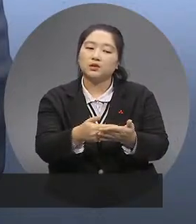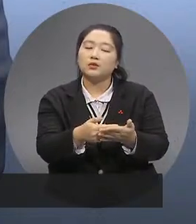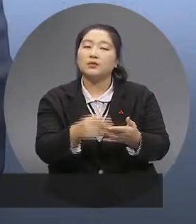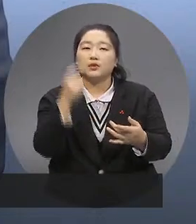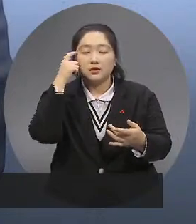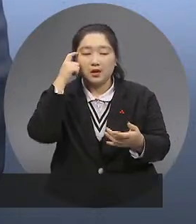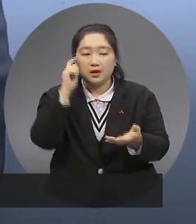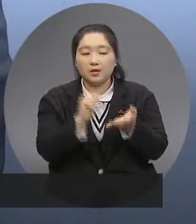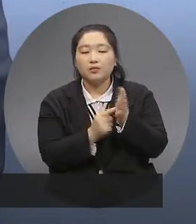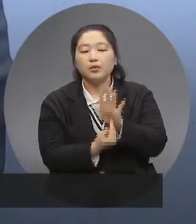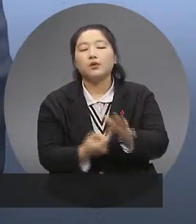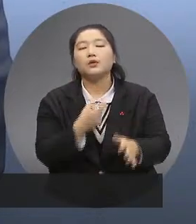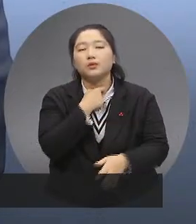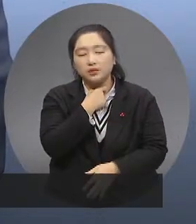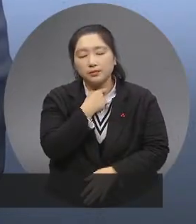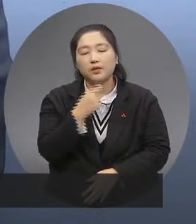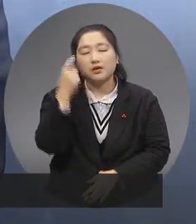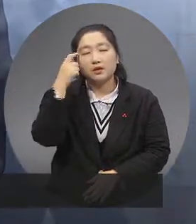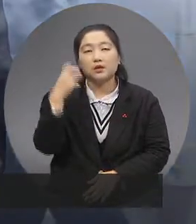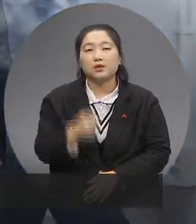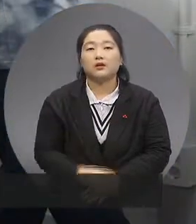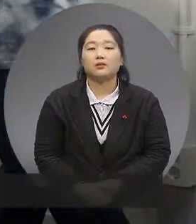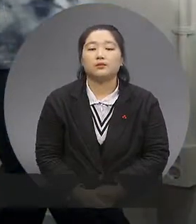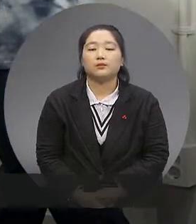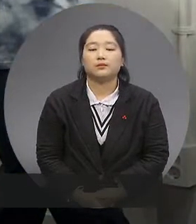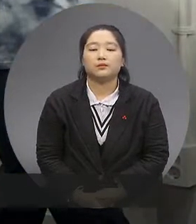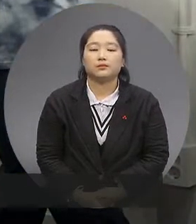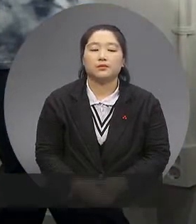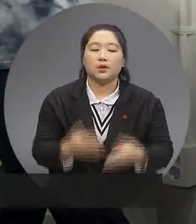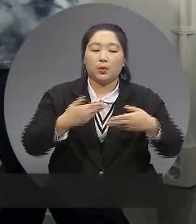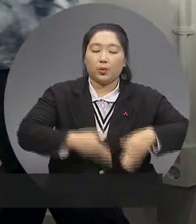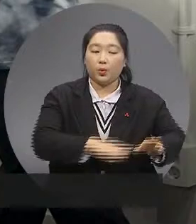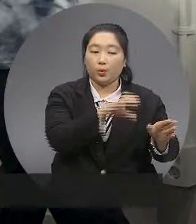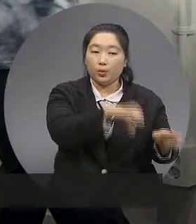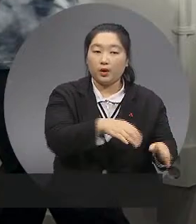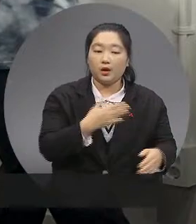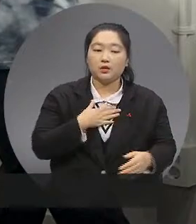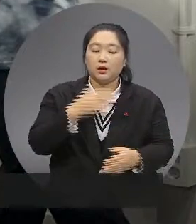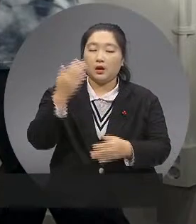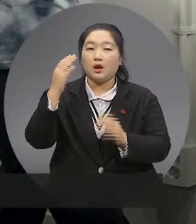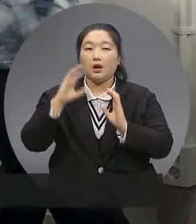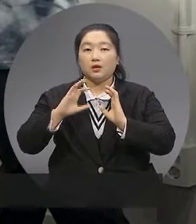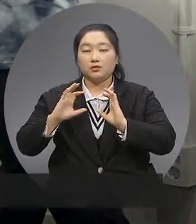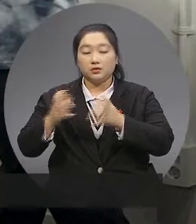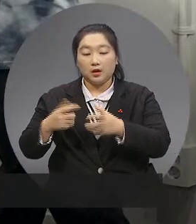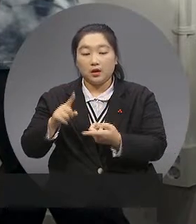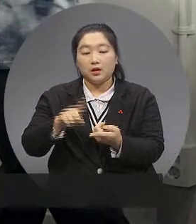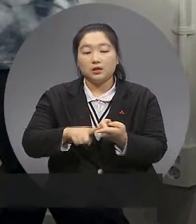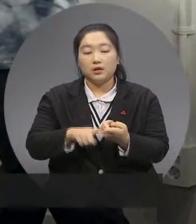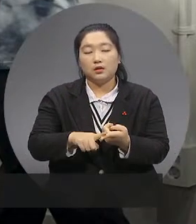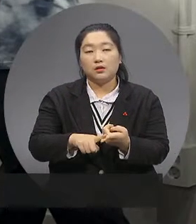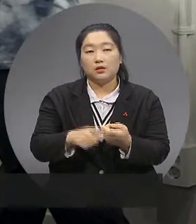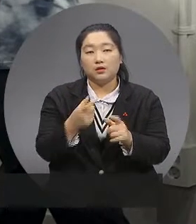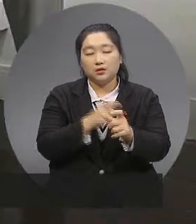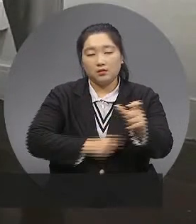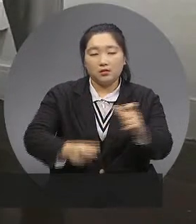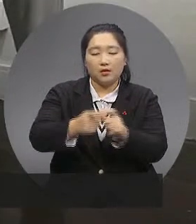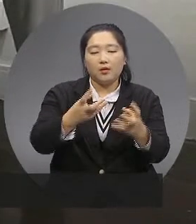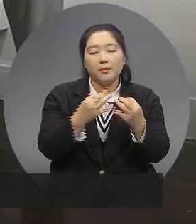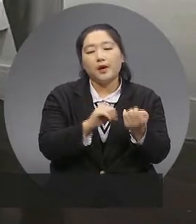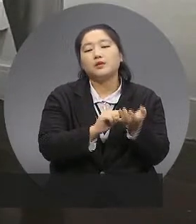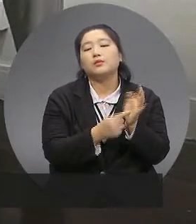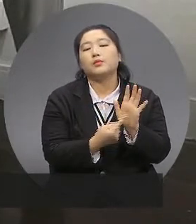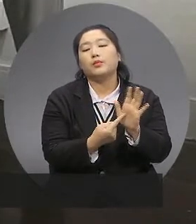수 있으면은 좋다고 생각을 해서 고향과 저의 국적에 대한